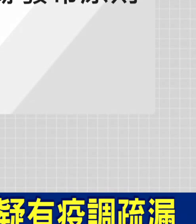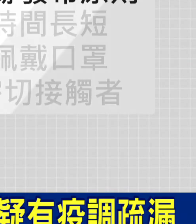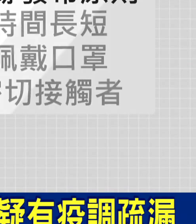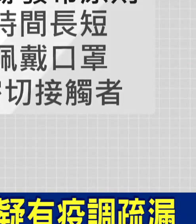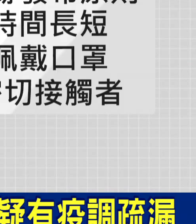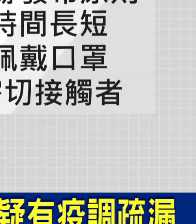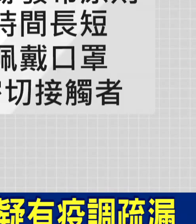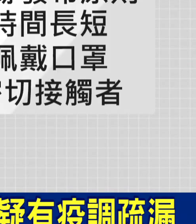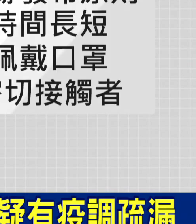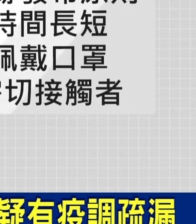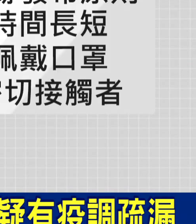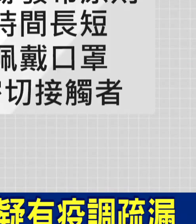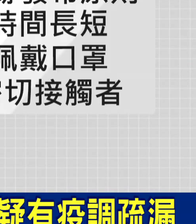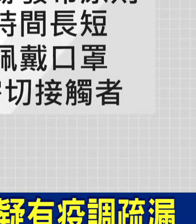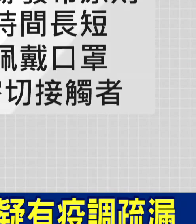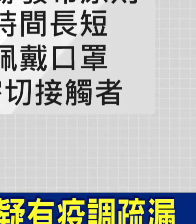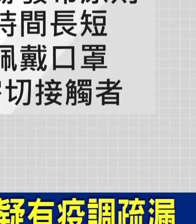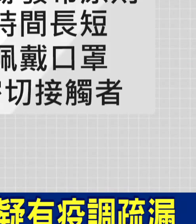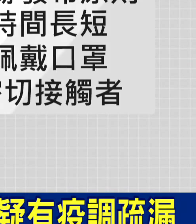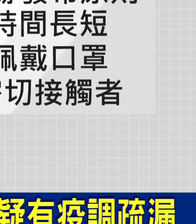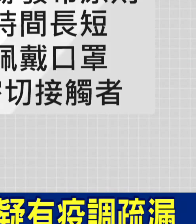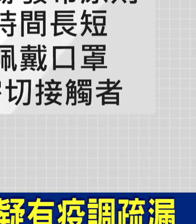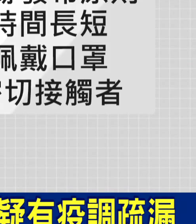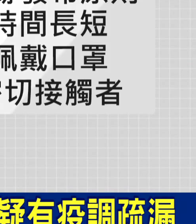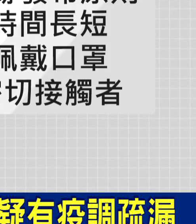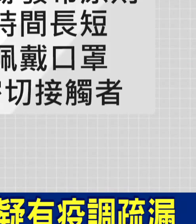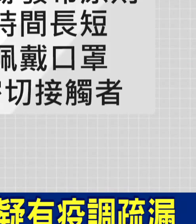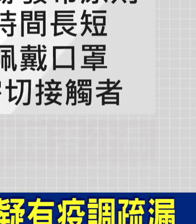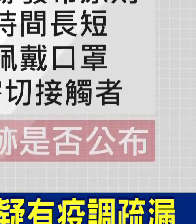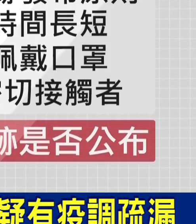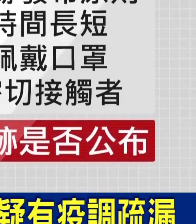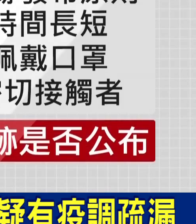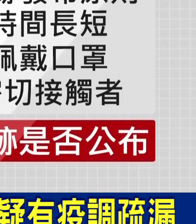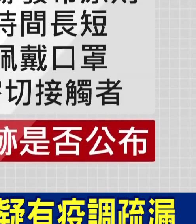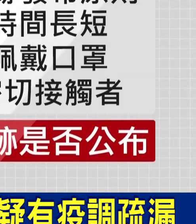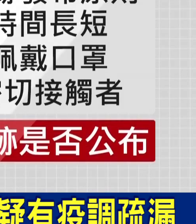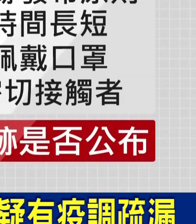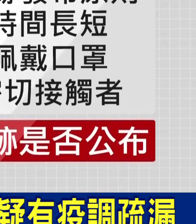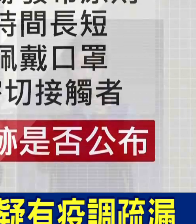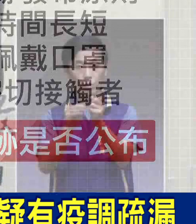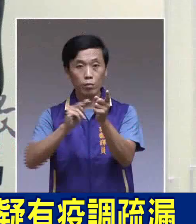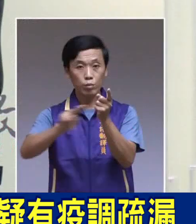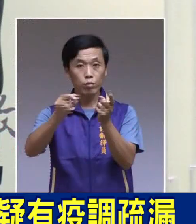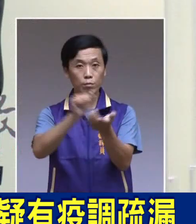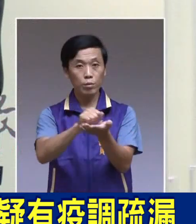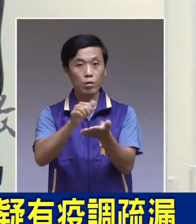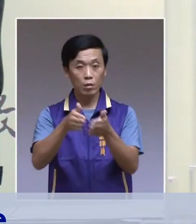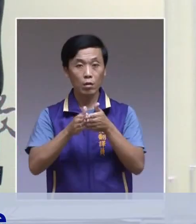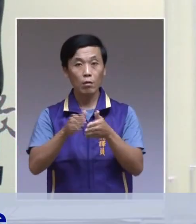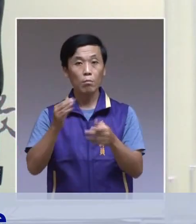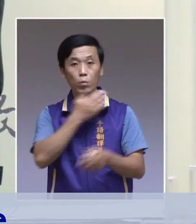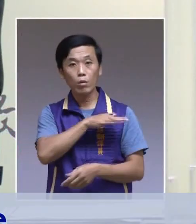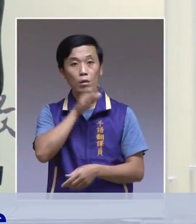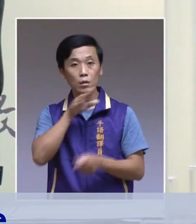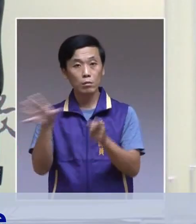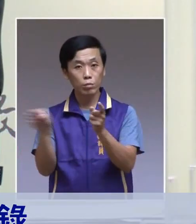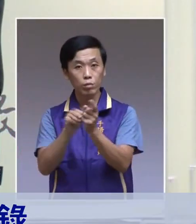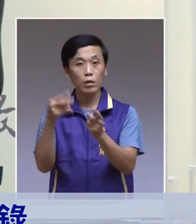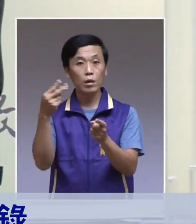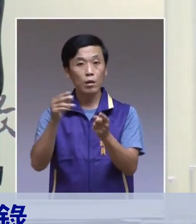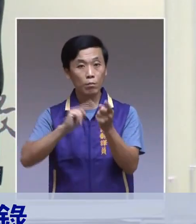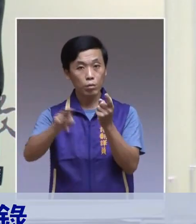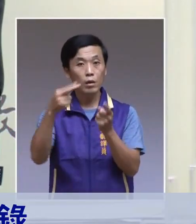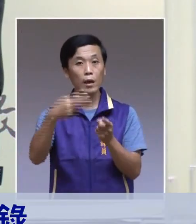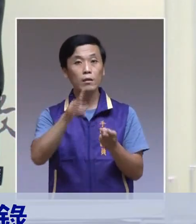是否佩戴口罩等相关要素评估，如果染疫风险低，就不会详细公布。 不管是 QR code 或者是纸本的记